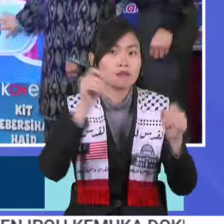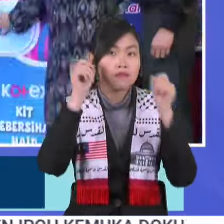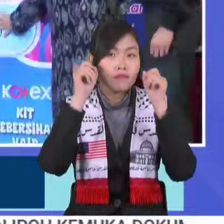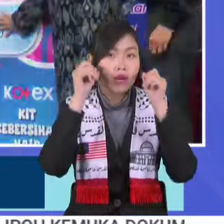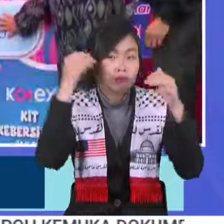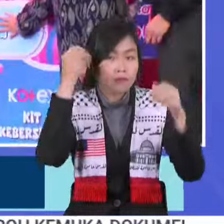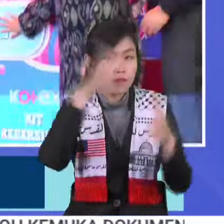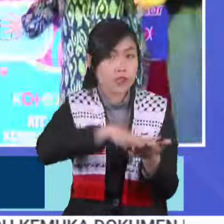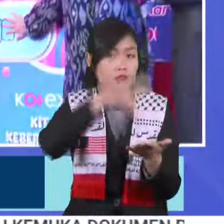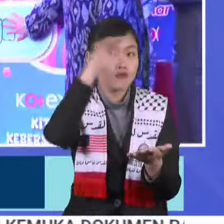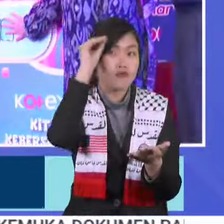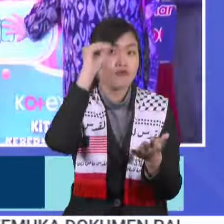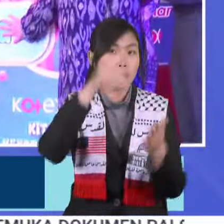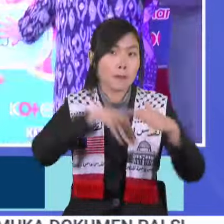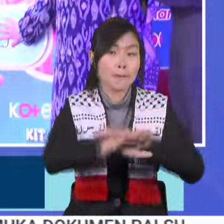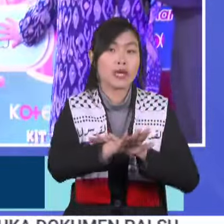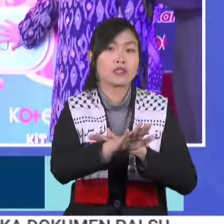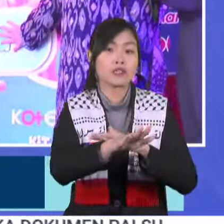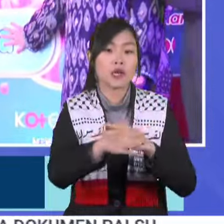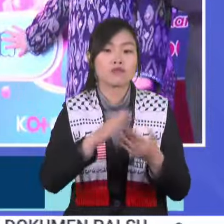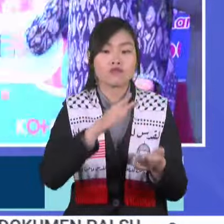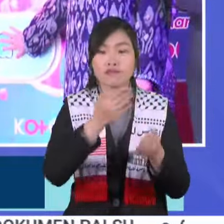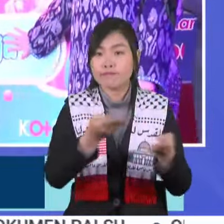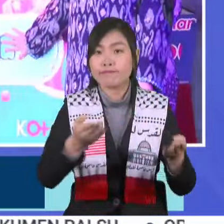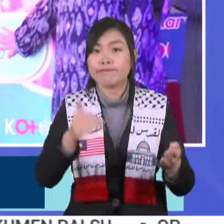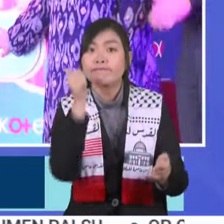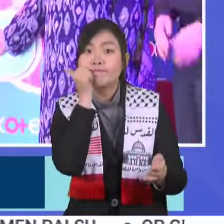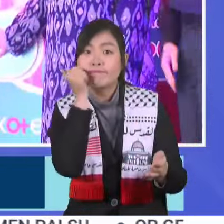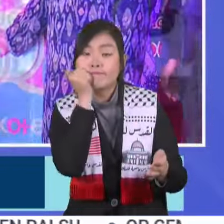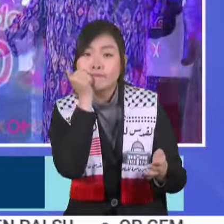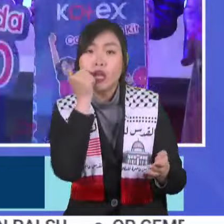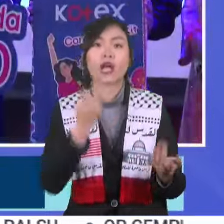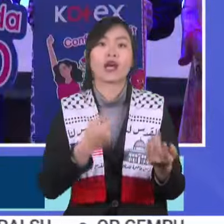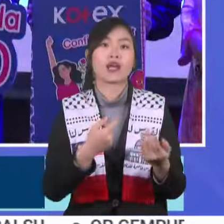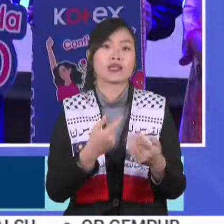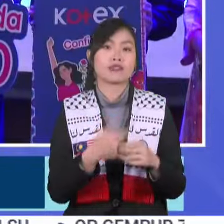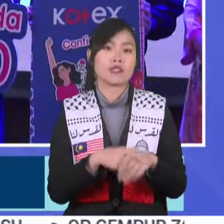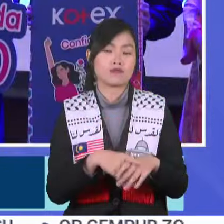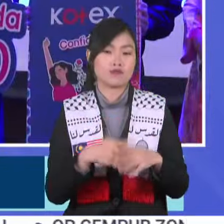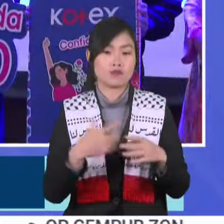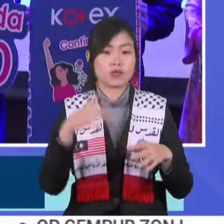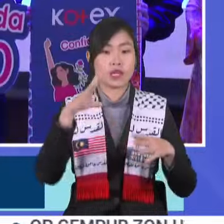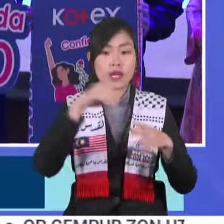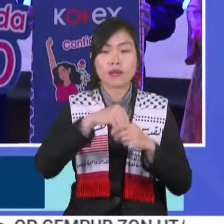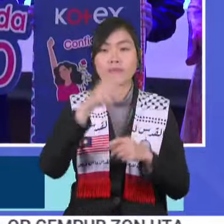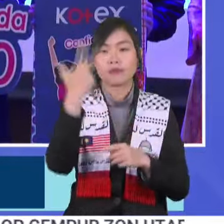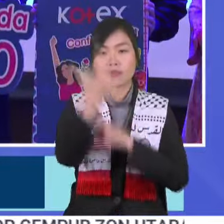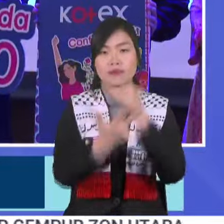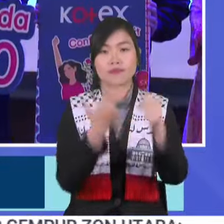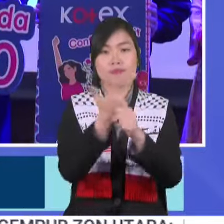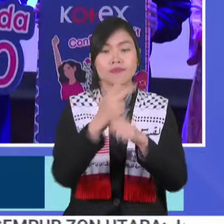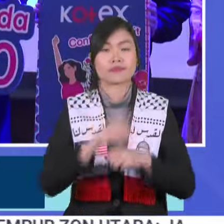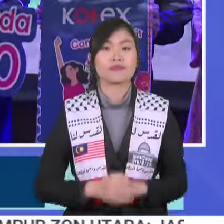akses kepada alat kebersihan HEAT dan pendidikan kesihatan reproduktif dalam tempoh 3 tahun.